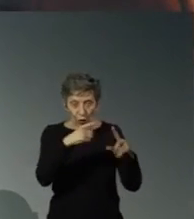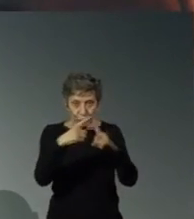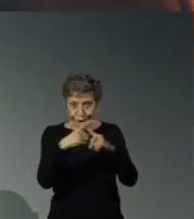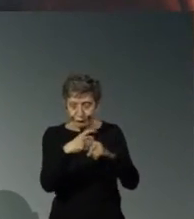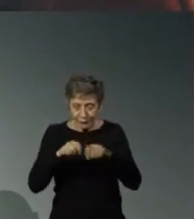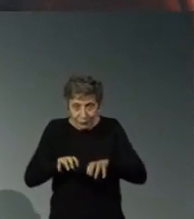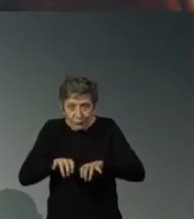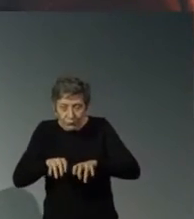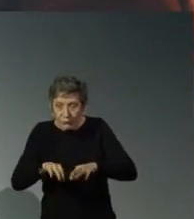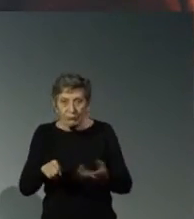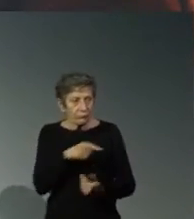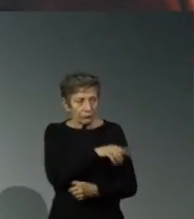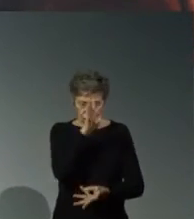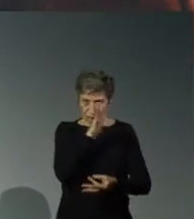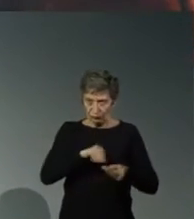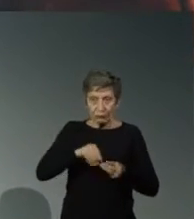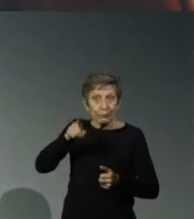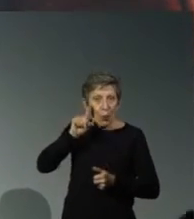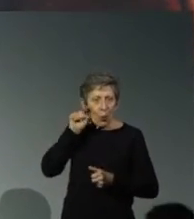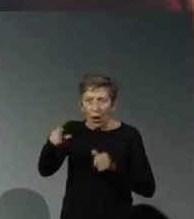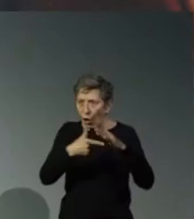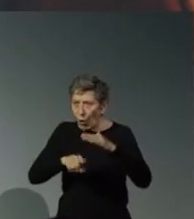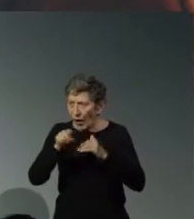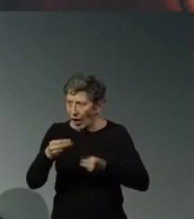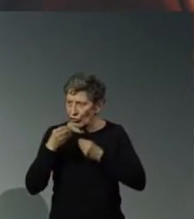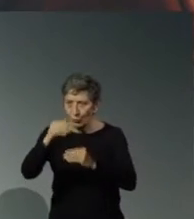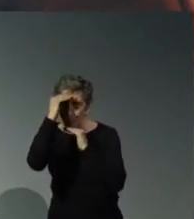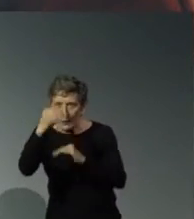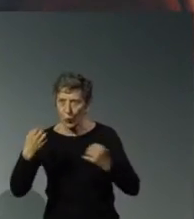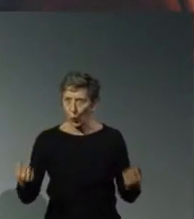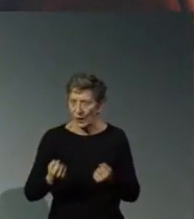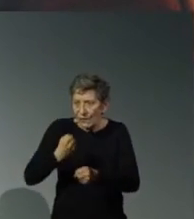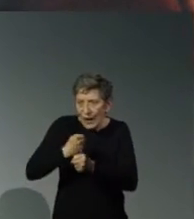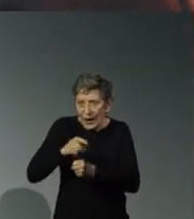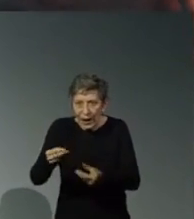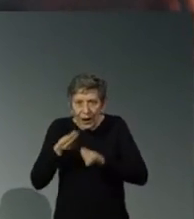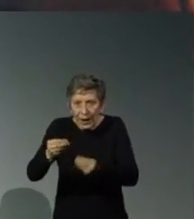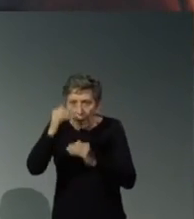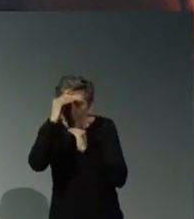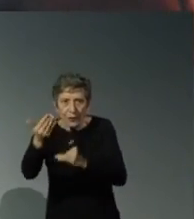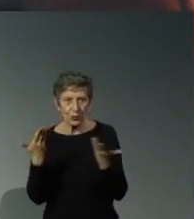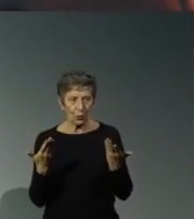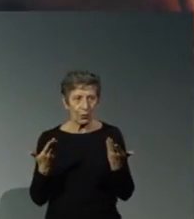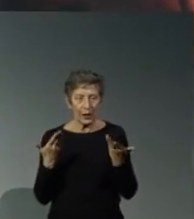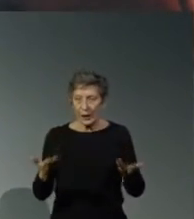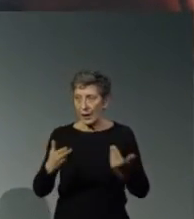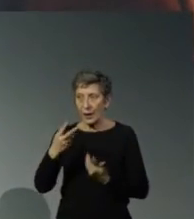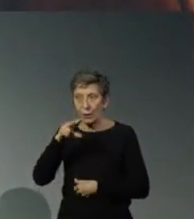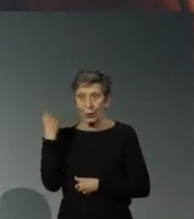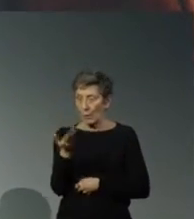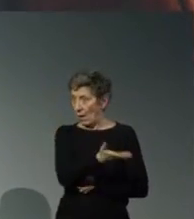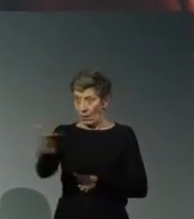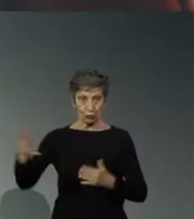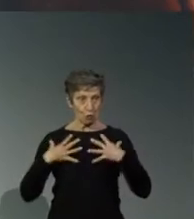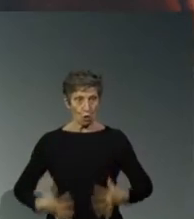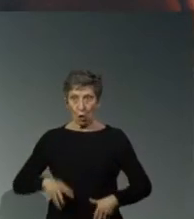il y a une telle passion en fait pour ces langages et pour cette activité. Et ce que sont que ces humanités, c'est-à-dire ces corps